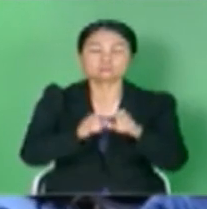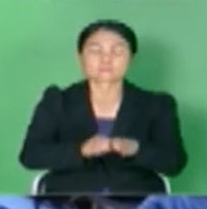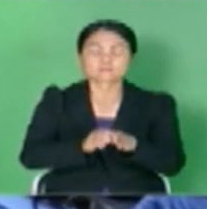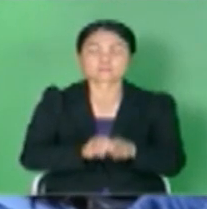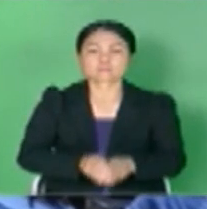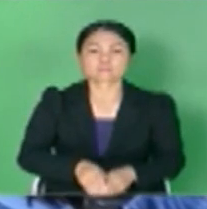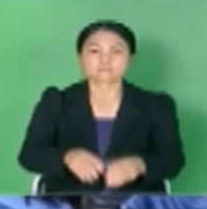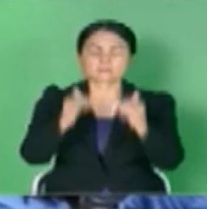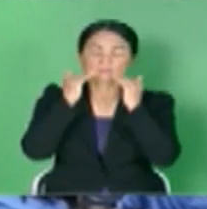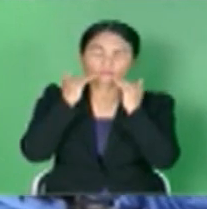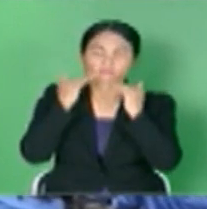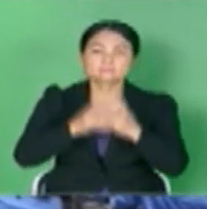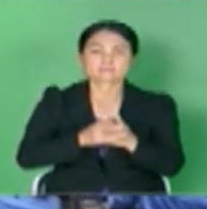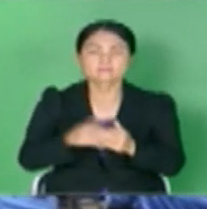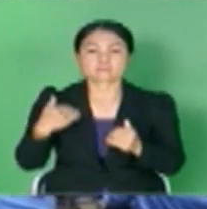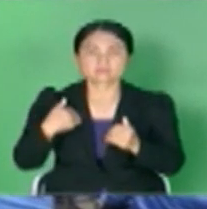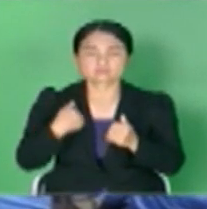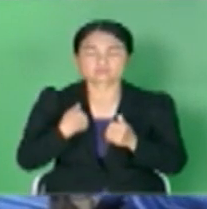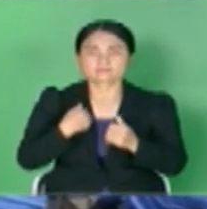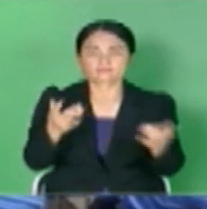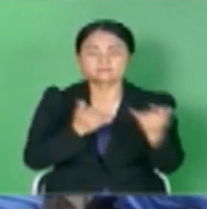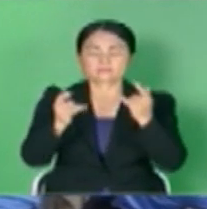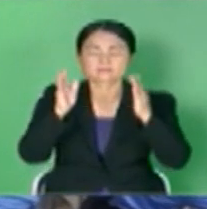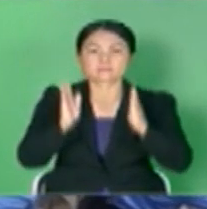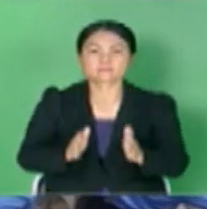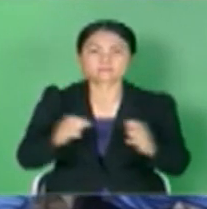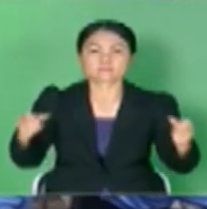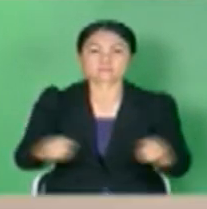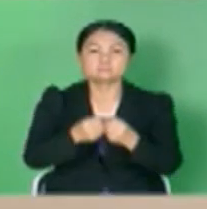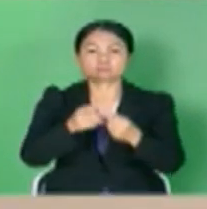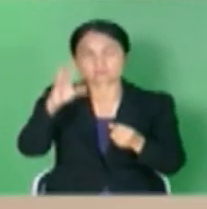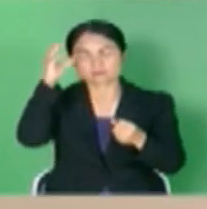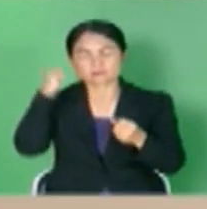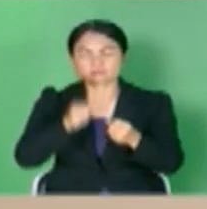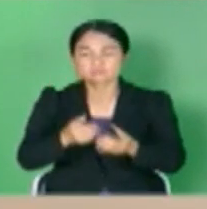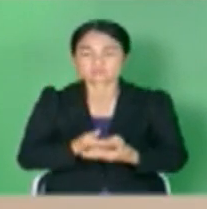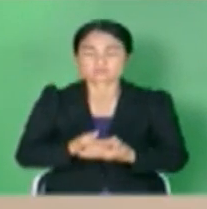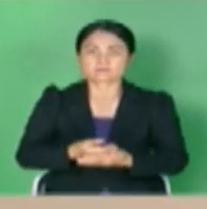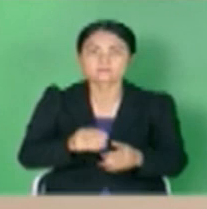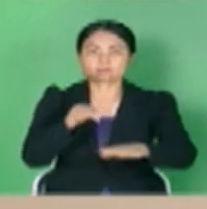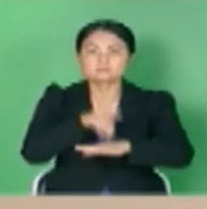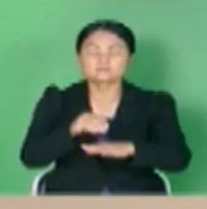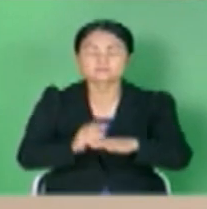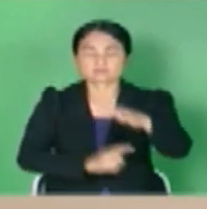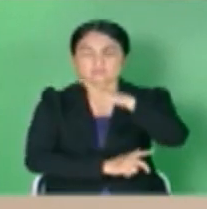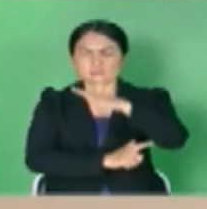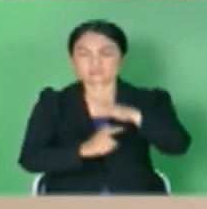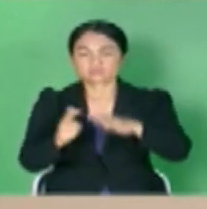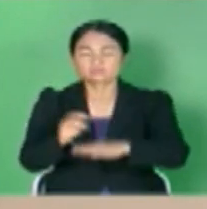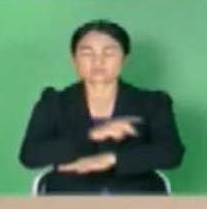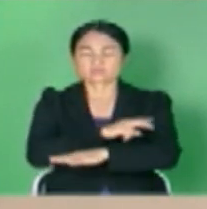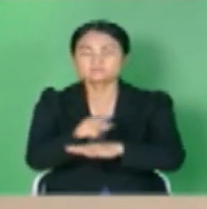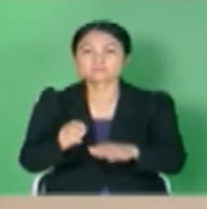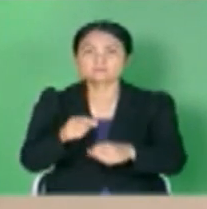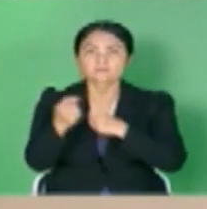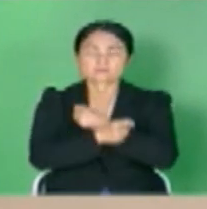រណ៍ដ៏សង្វេគមួយបង្កឡើងដោយអ្នកបើកបររថយន្តបុកប្តីប្រពន្ធនិងទារកតូចនៅលើស្ពានជ្រោយចង្វារងរបួស